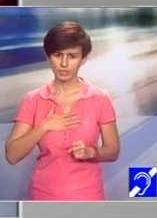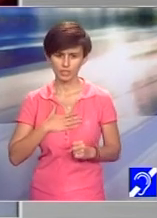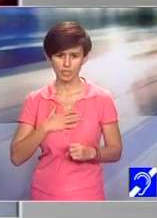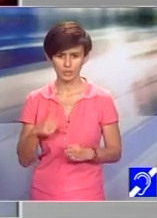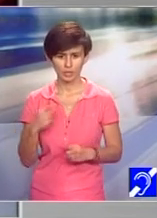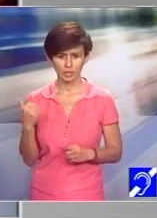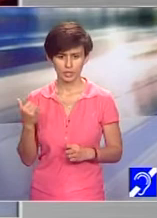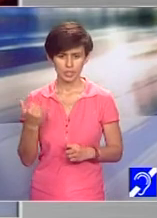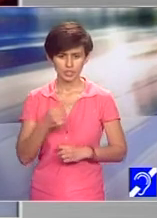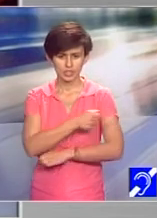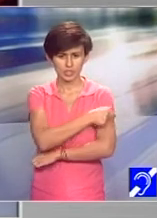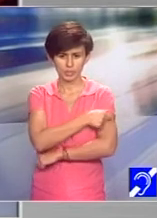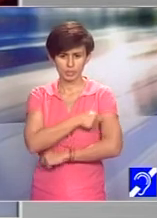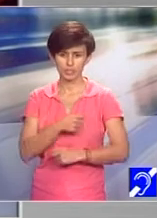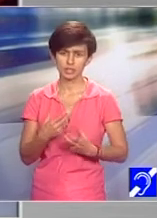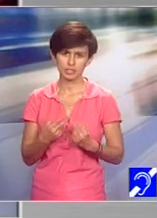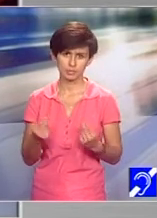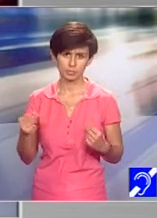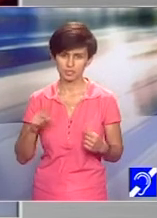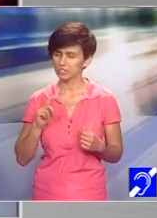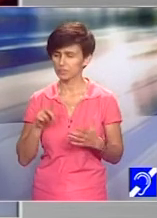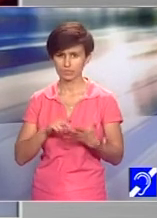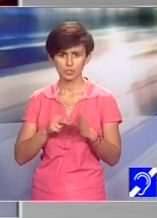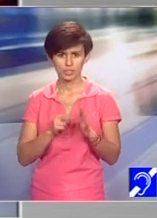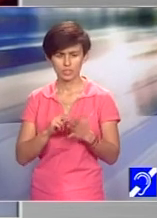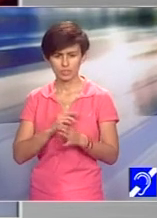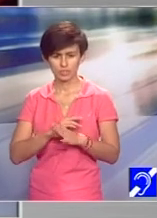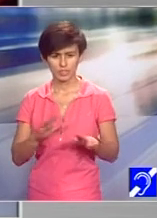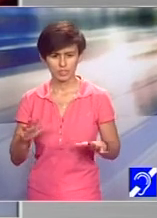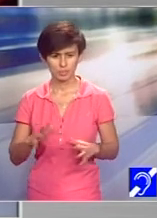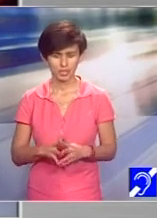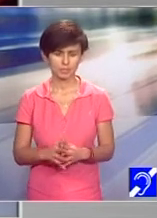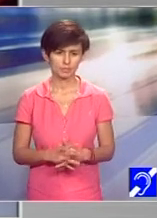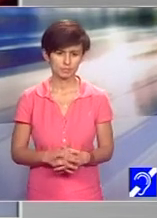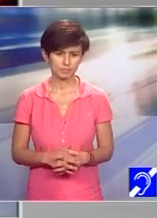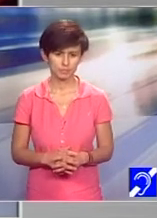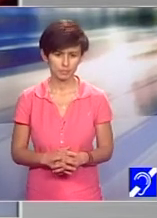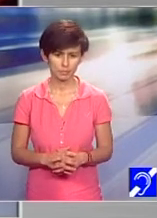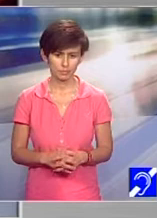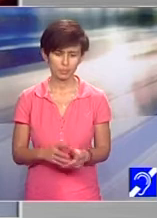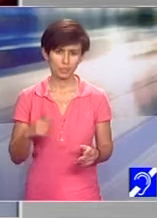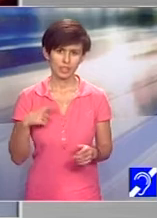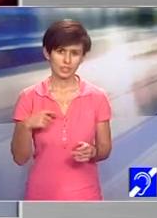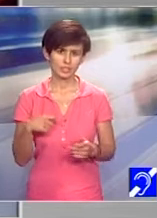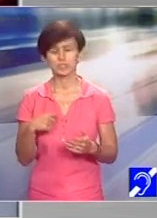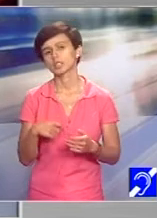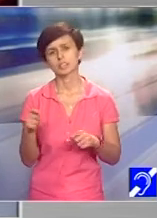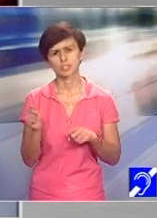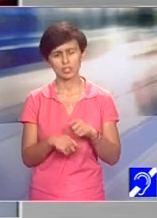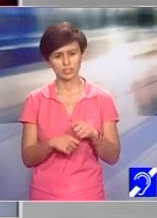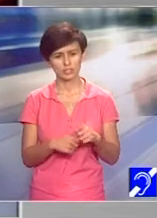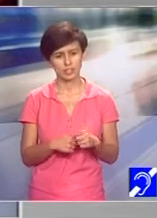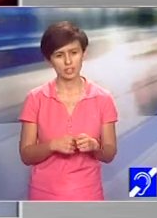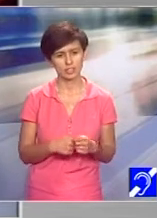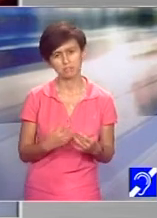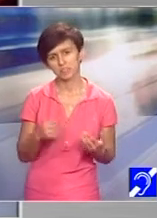comisii și nu se rezolvă nimic până la urmă. Asta e sigur. Se sancționează una, două persoane, se dă la știri, a fost comisie,